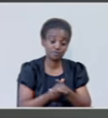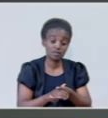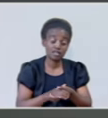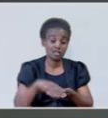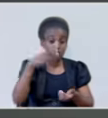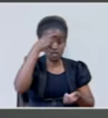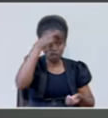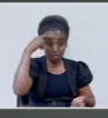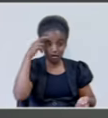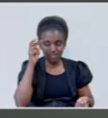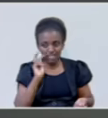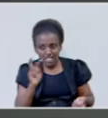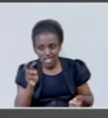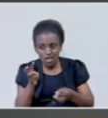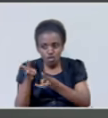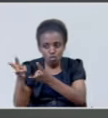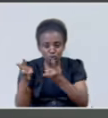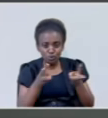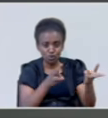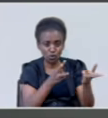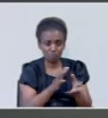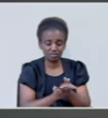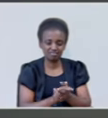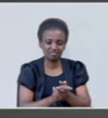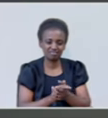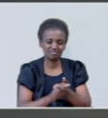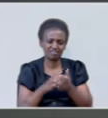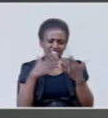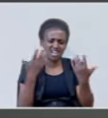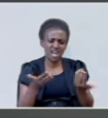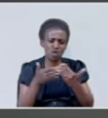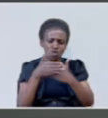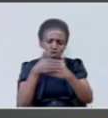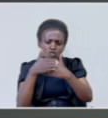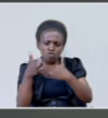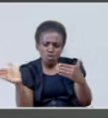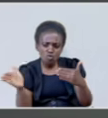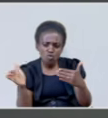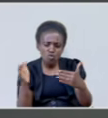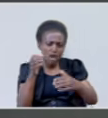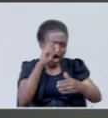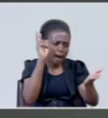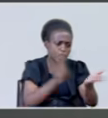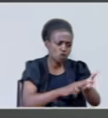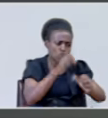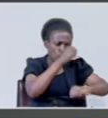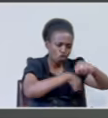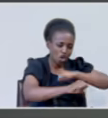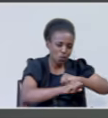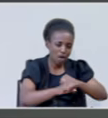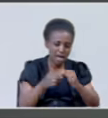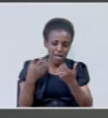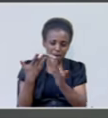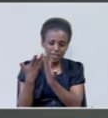de comment nous nous situerons dans ce combat. Récemment, je disais que bientôt, nous allons tenir le Conseil des